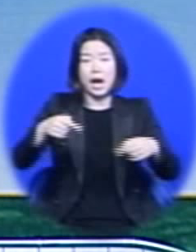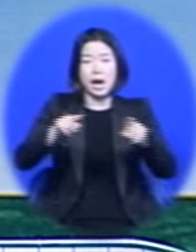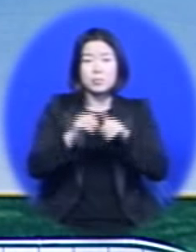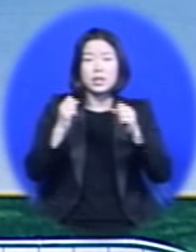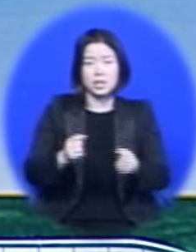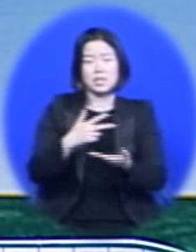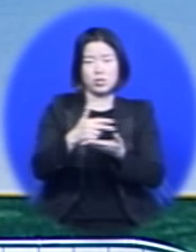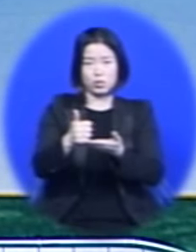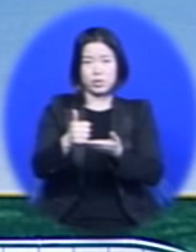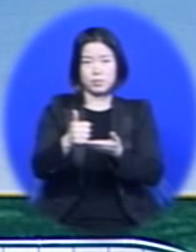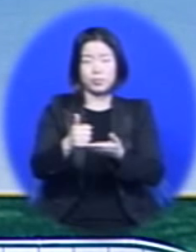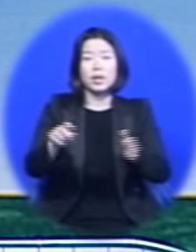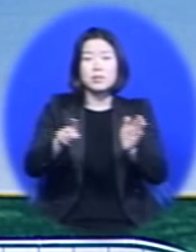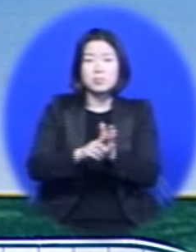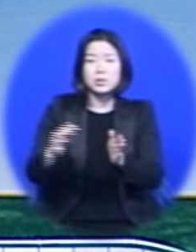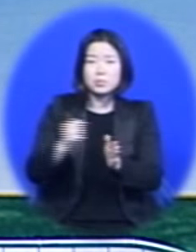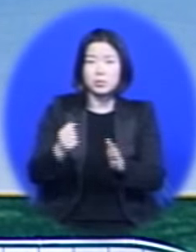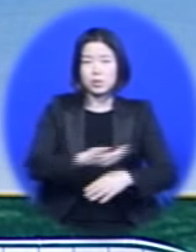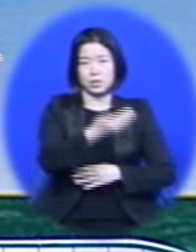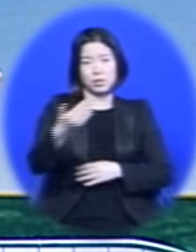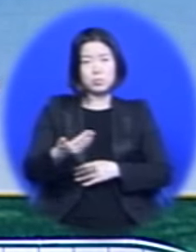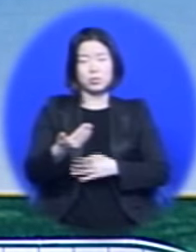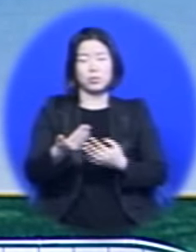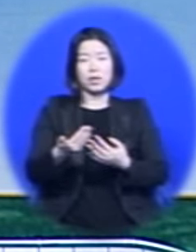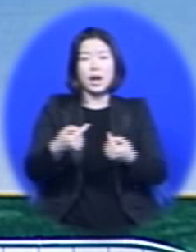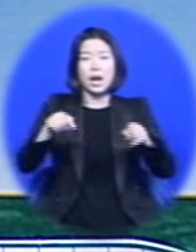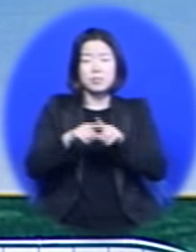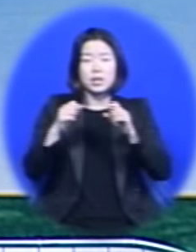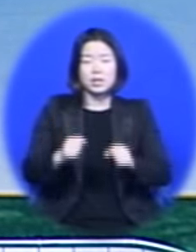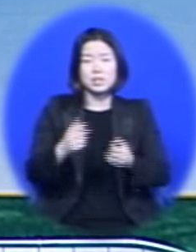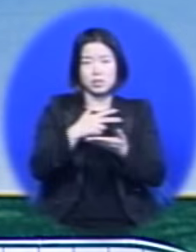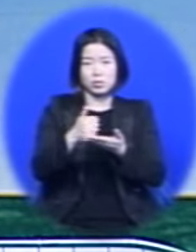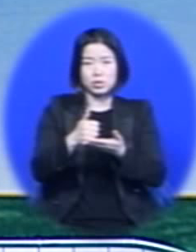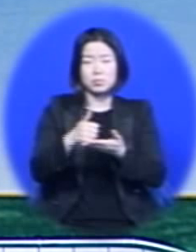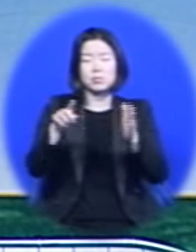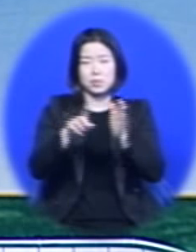주님, 믿음으로 여러분과 함께 계심을 진짜 믿으시고 주님